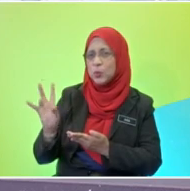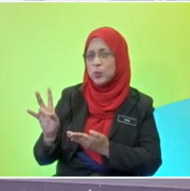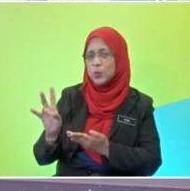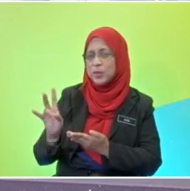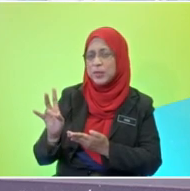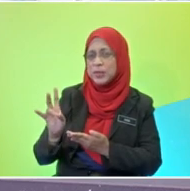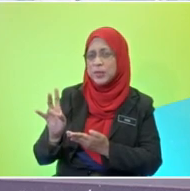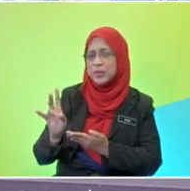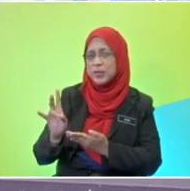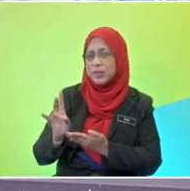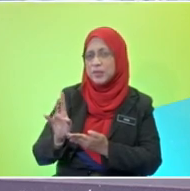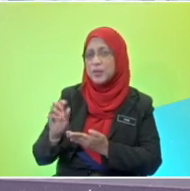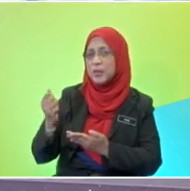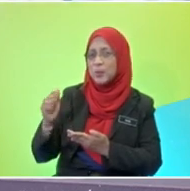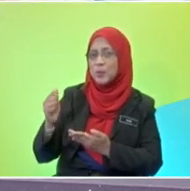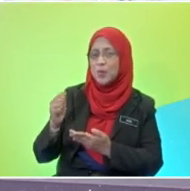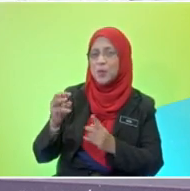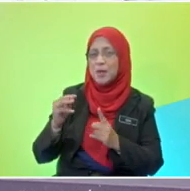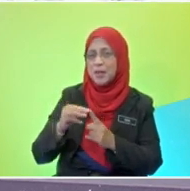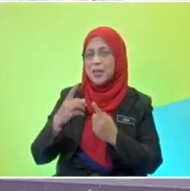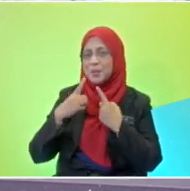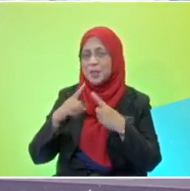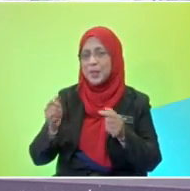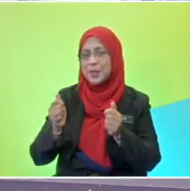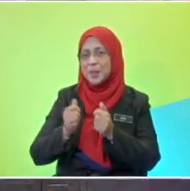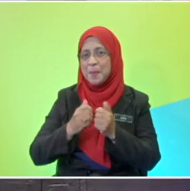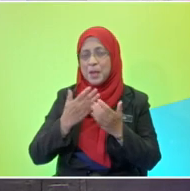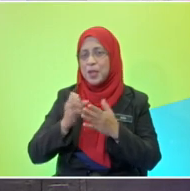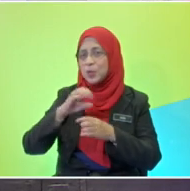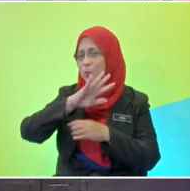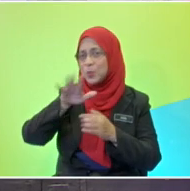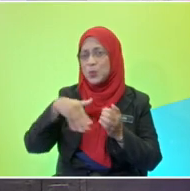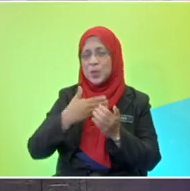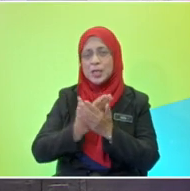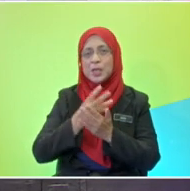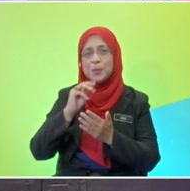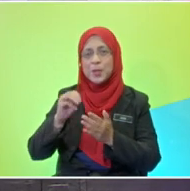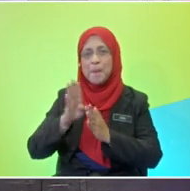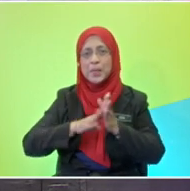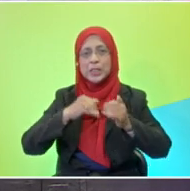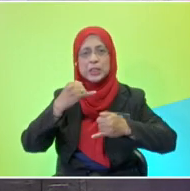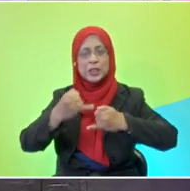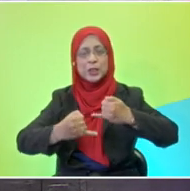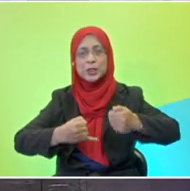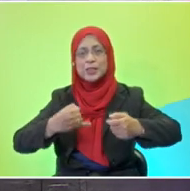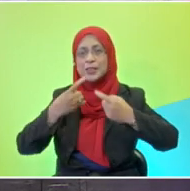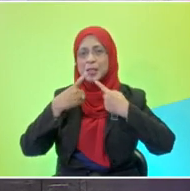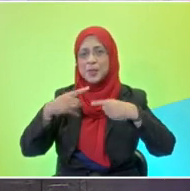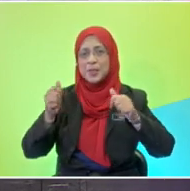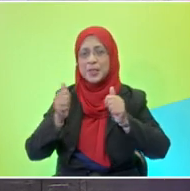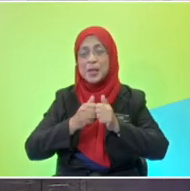aduan 10 nih banyak nih Indonesia secara keseluruhannya semuanya memberikan terbaik